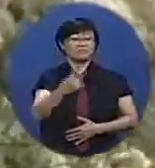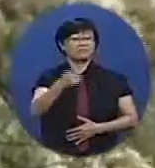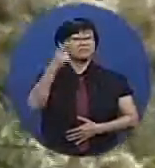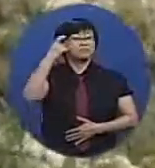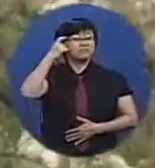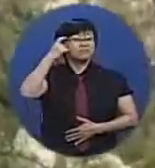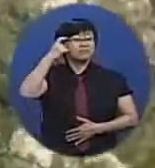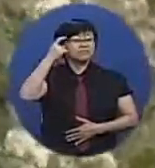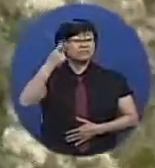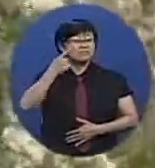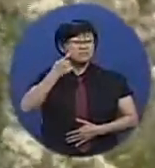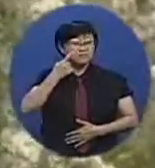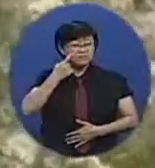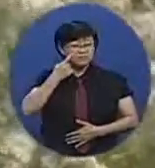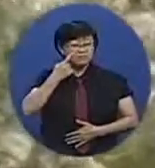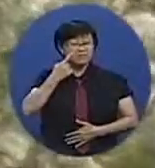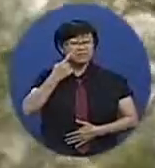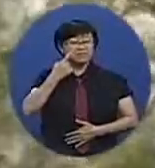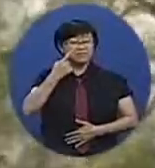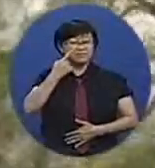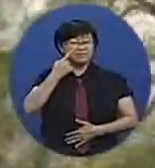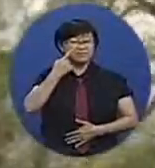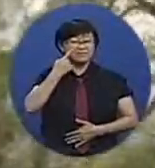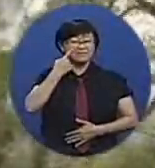다시 생각해봐요.